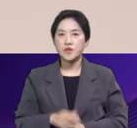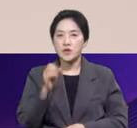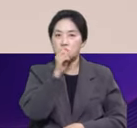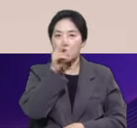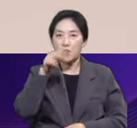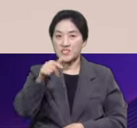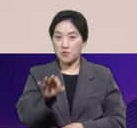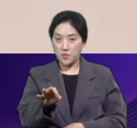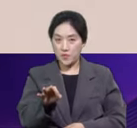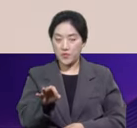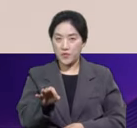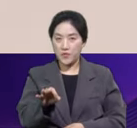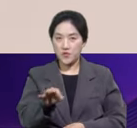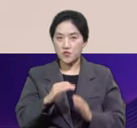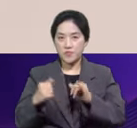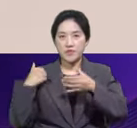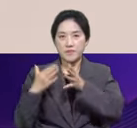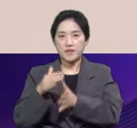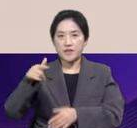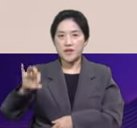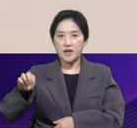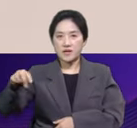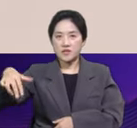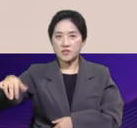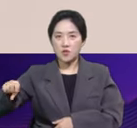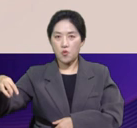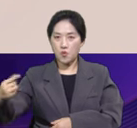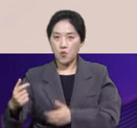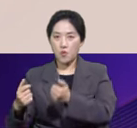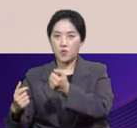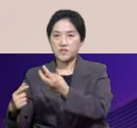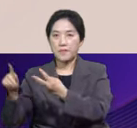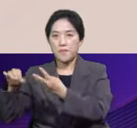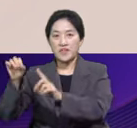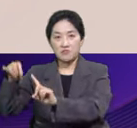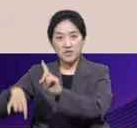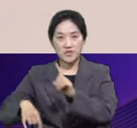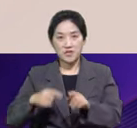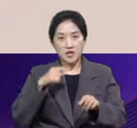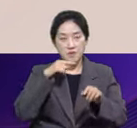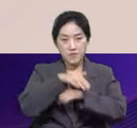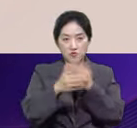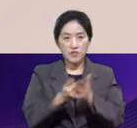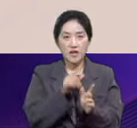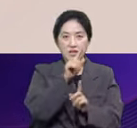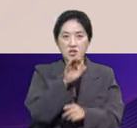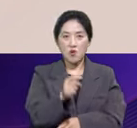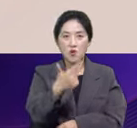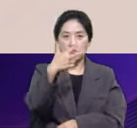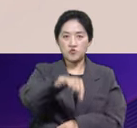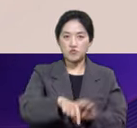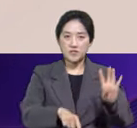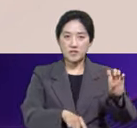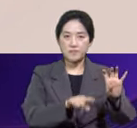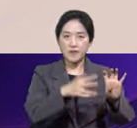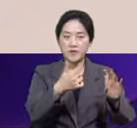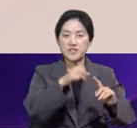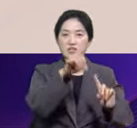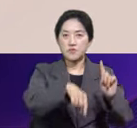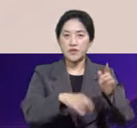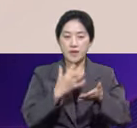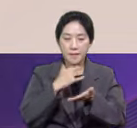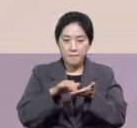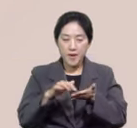이번엔 경기 용인 정입니다. 국민의힘 강철호 후보가 53%로 현재 1위, 민주당 이현주 후보는 44.8%로 현재 2위,